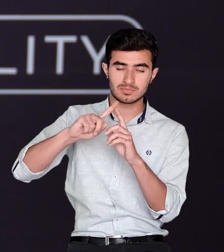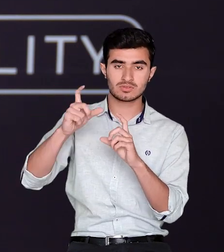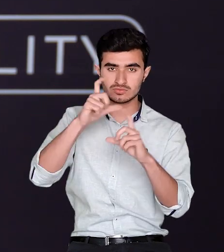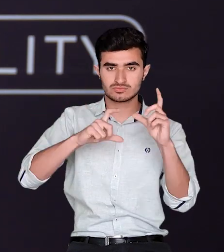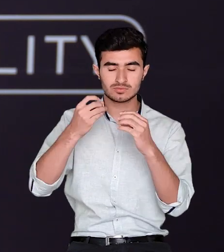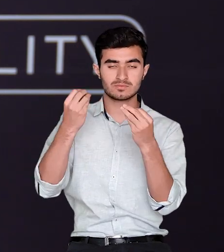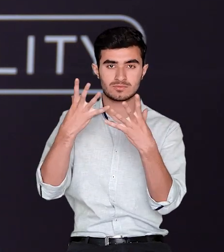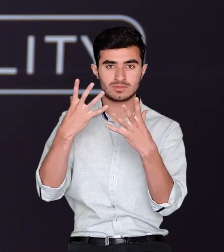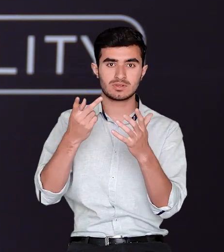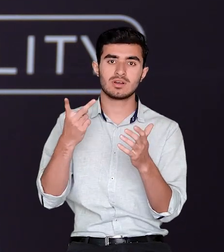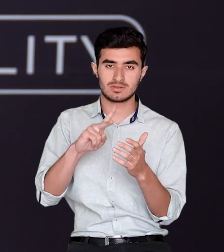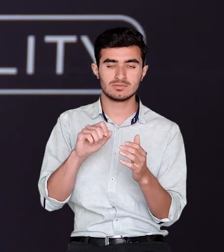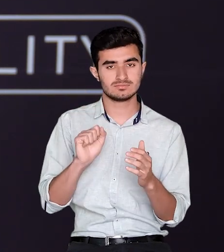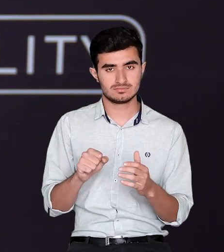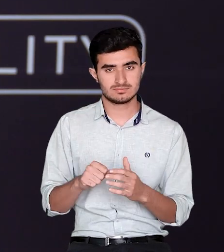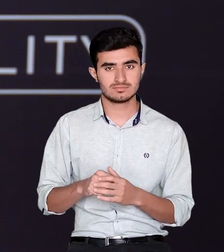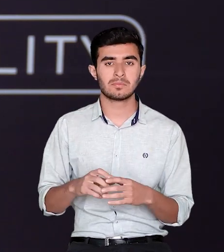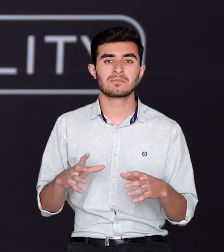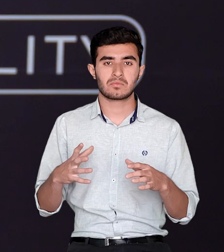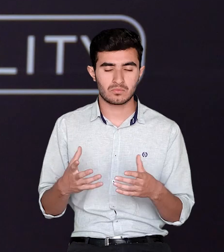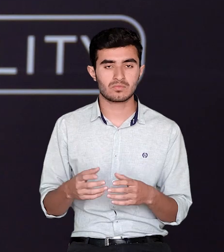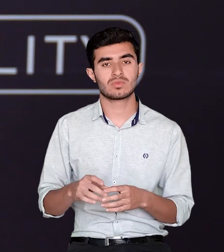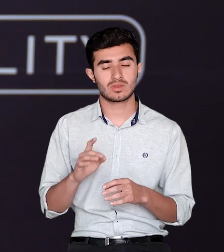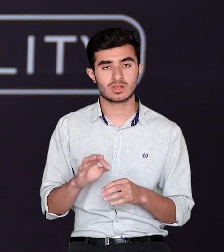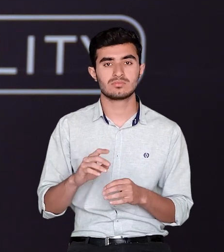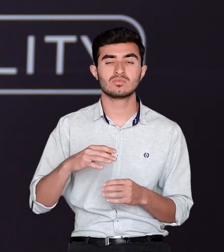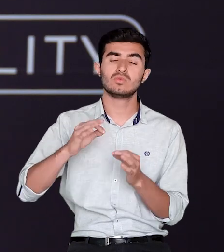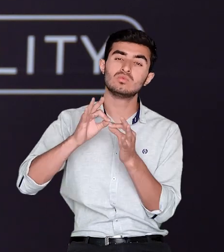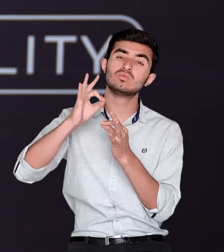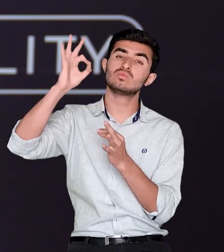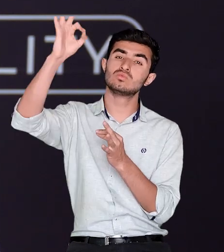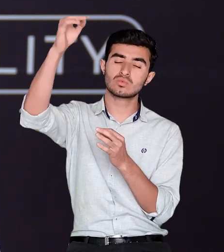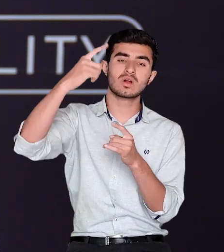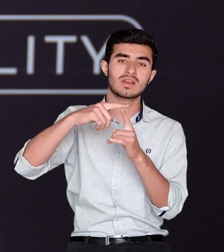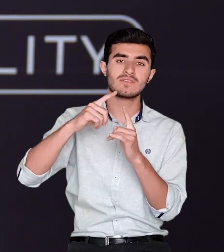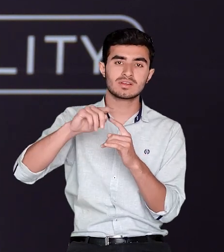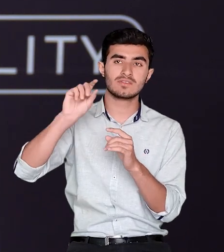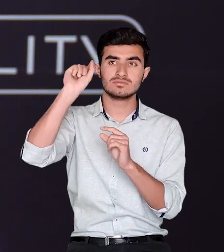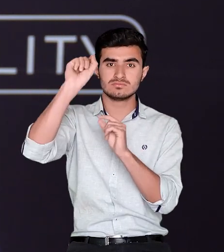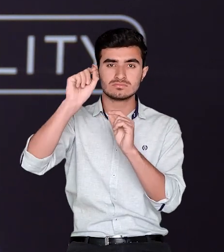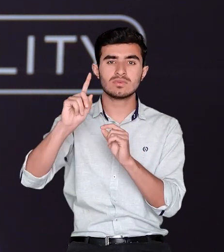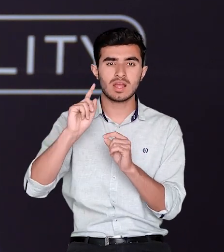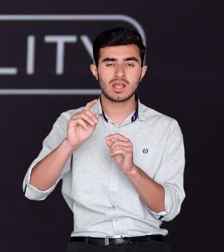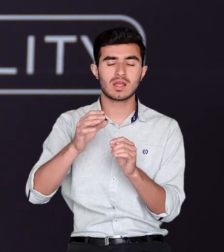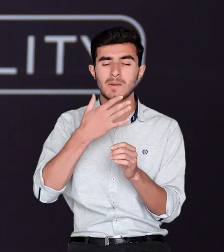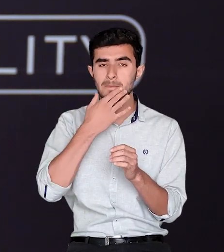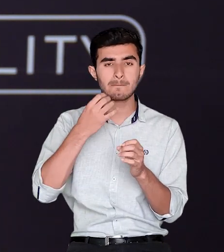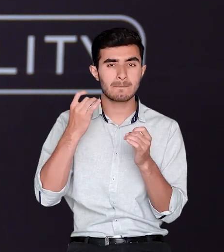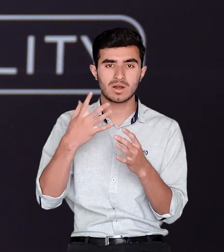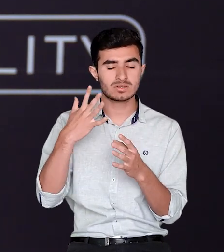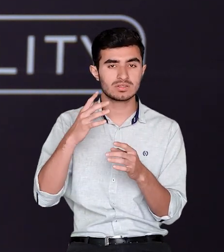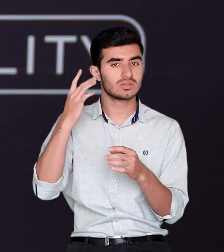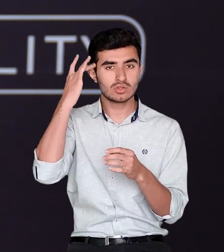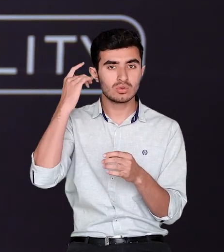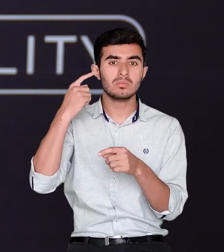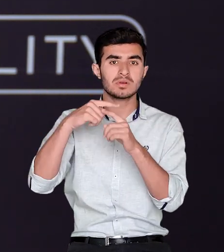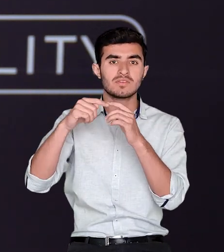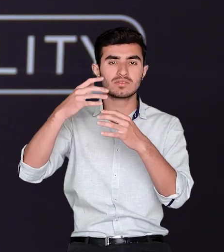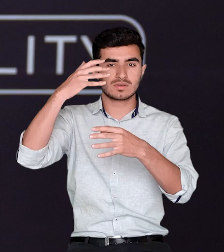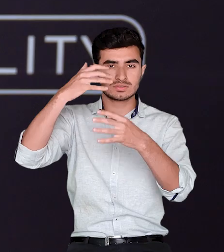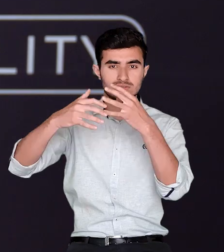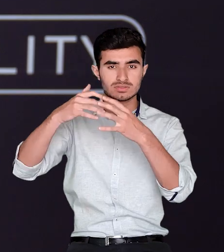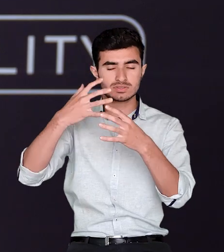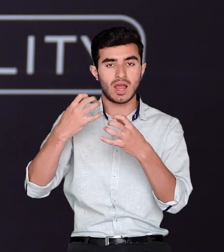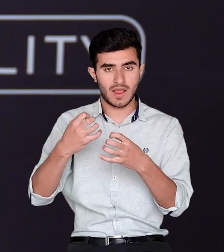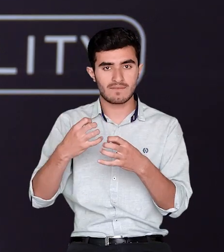स्ट्रेट लाइन में नहीं आ रही होती, क्योंकि एटमॉस्फेरिक डिफ्रैक्शंस होती हैं बीच में। तो उससे आपकी नॉइज़ लेवल कम हो जाता है और फिर आपको ट्रू कलर्स नज़र